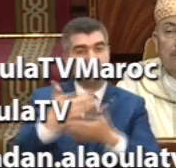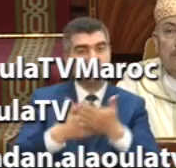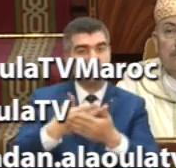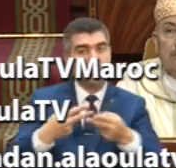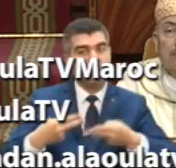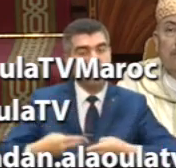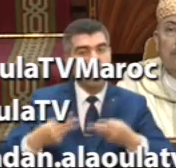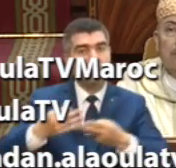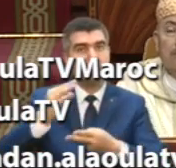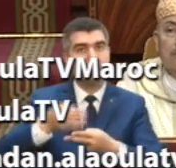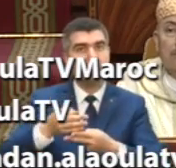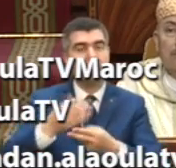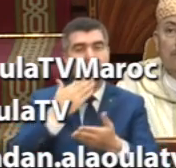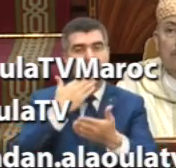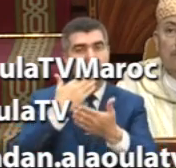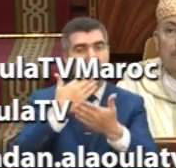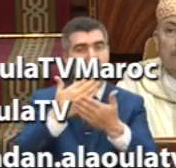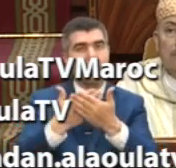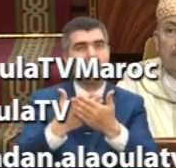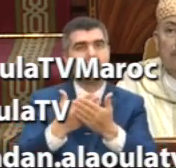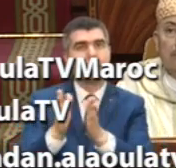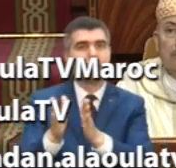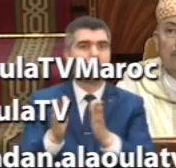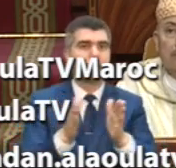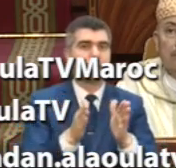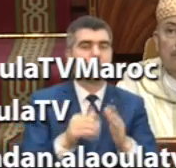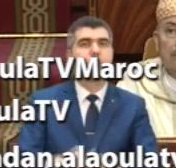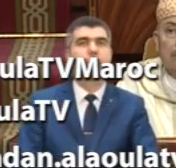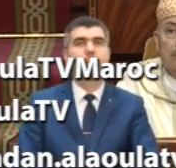السامية في هذا الموضوع؟ شكرا. أنه الإدارة شكرا.